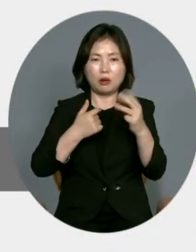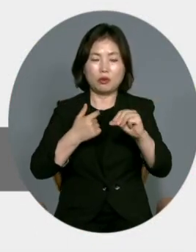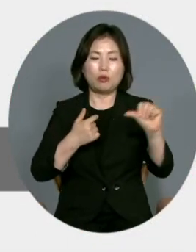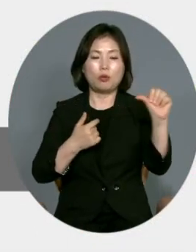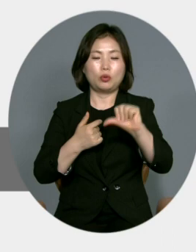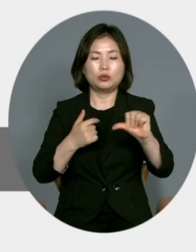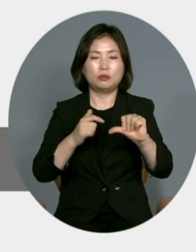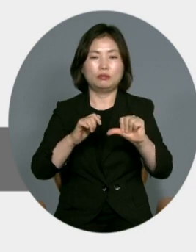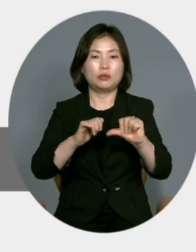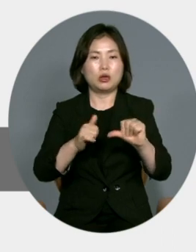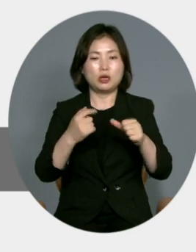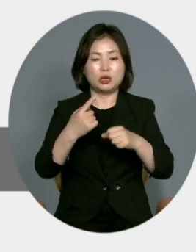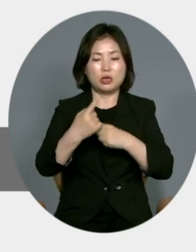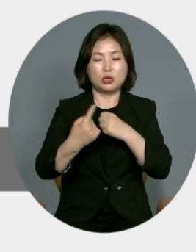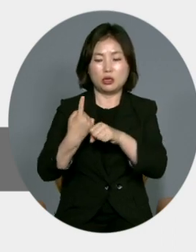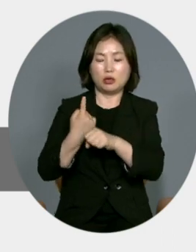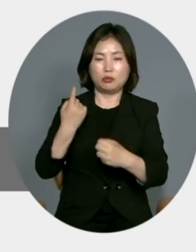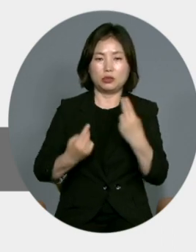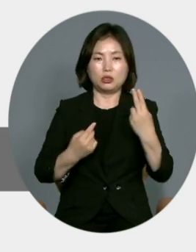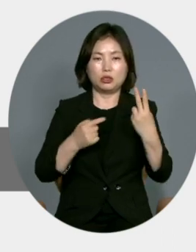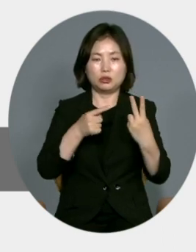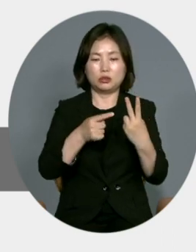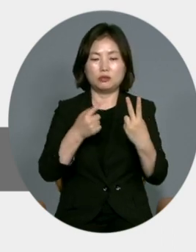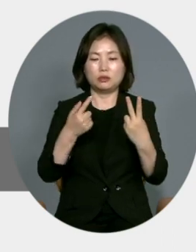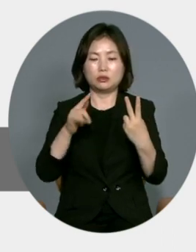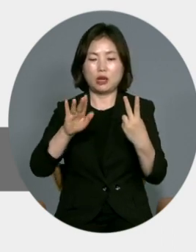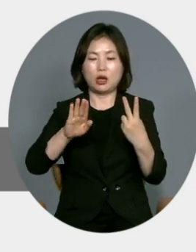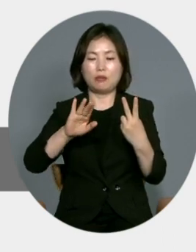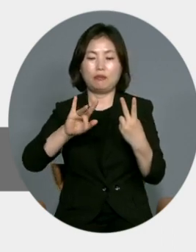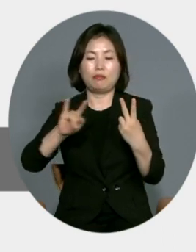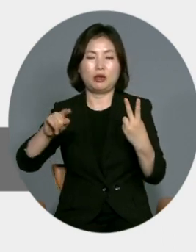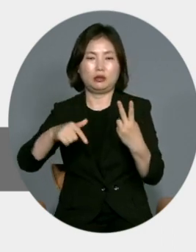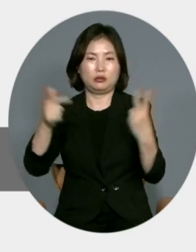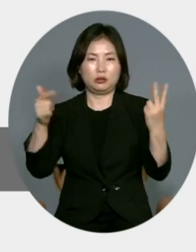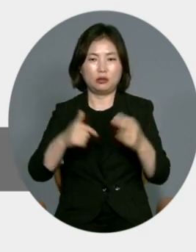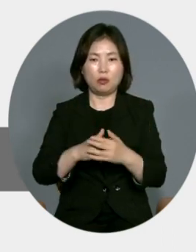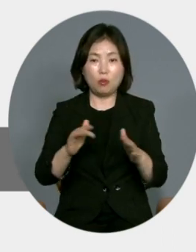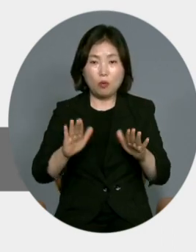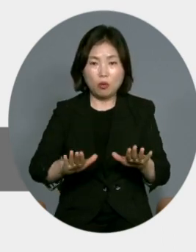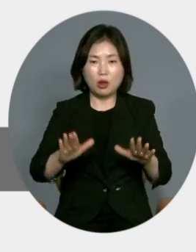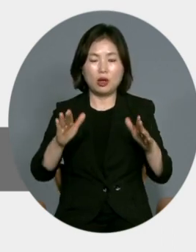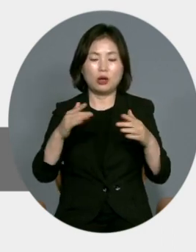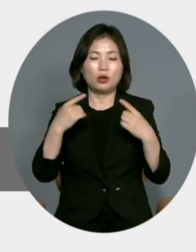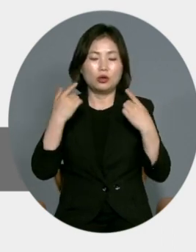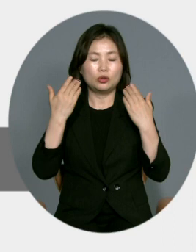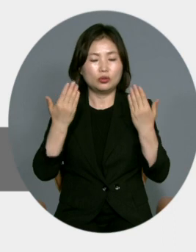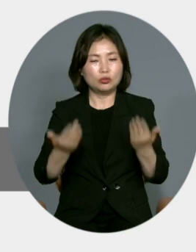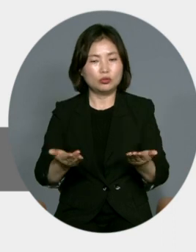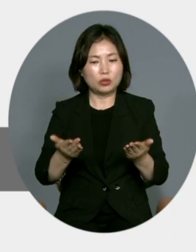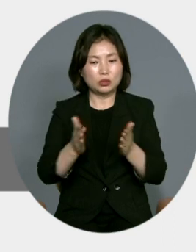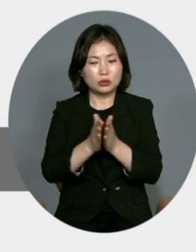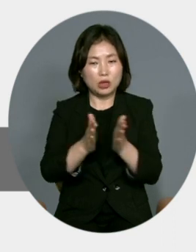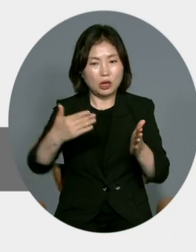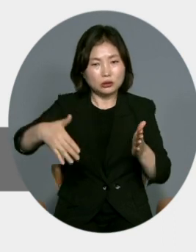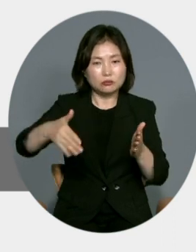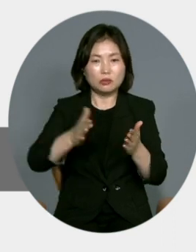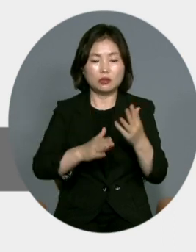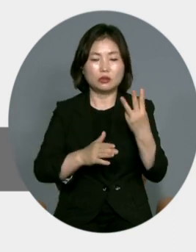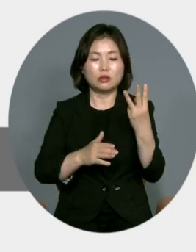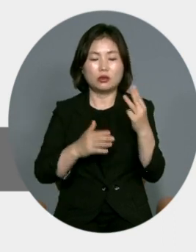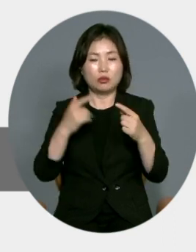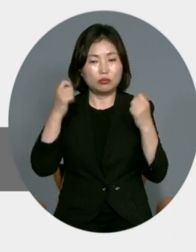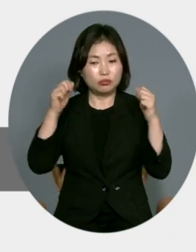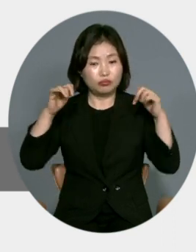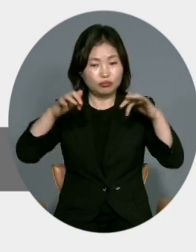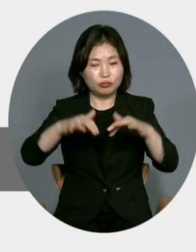5천여 명으로 1년 전보다 2.4 배나 증가 있습니다 올해는 휴가철이 시작되지도 않았는데 벌써 3만여